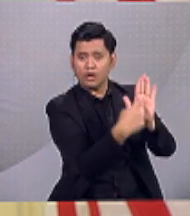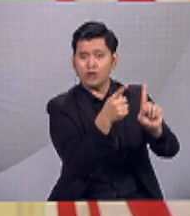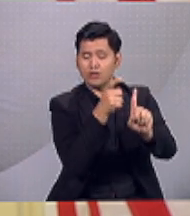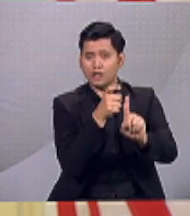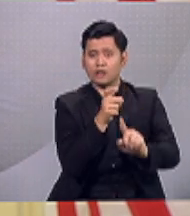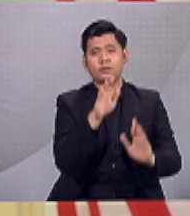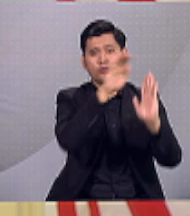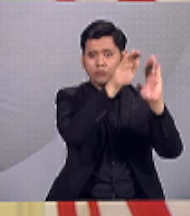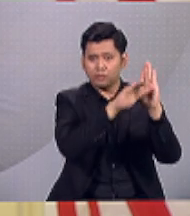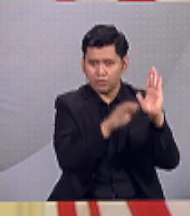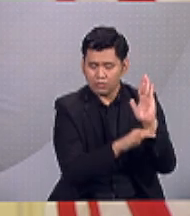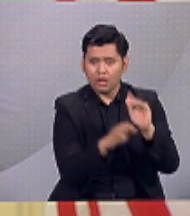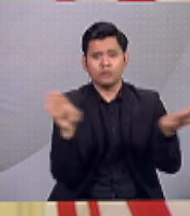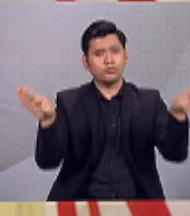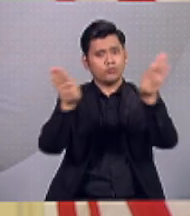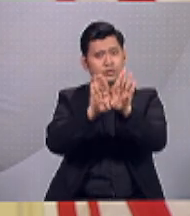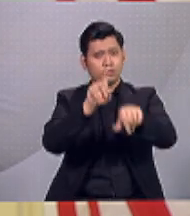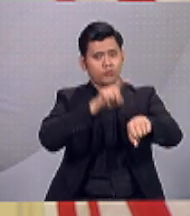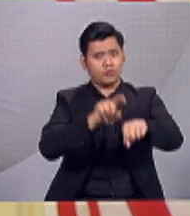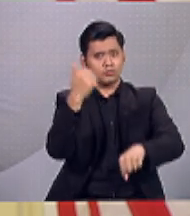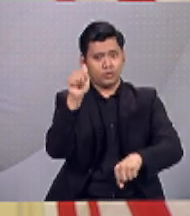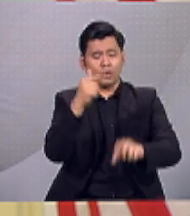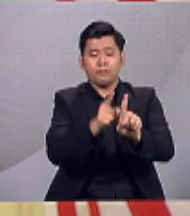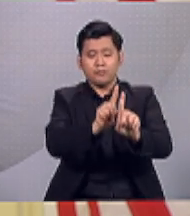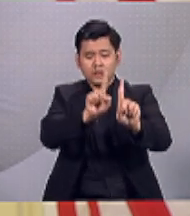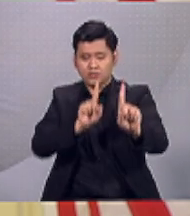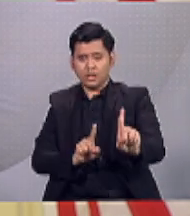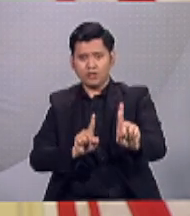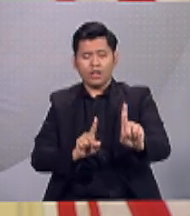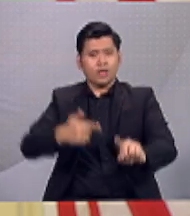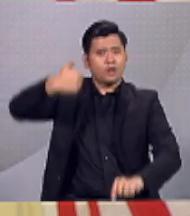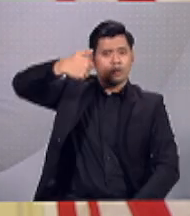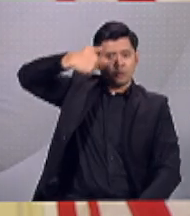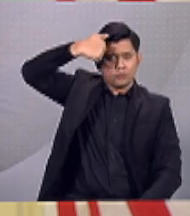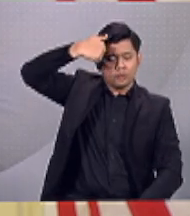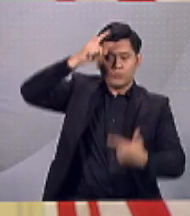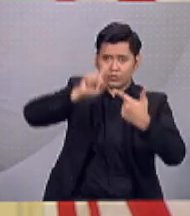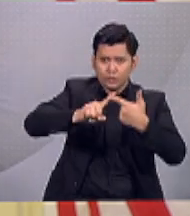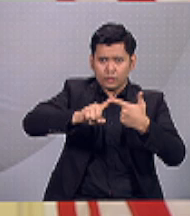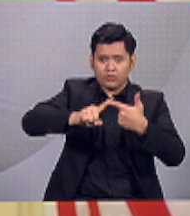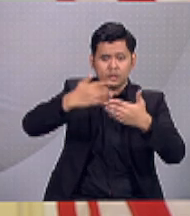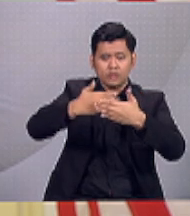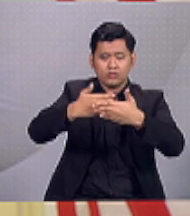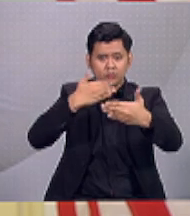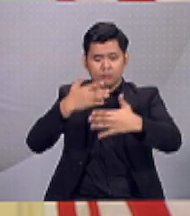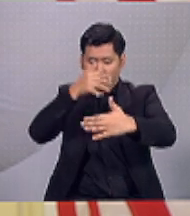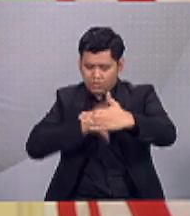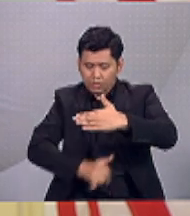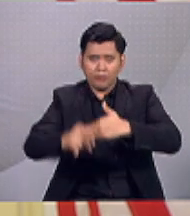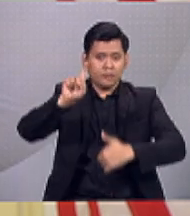Tutup pukul 10. Penjarakan sosial. Pengambilan suhu sebelum masuk ke